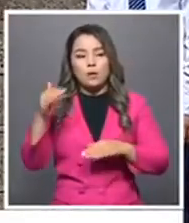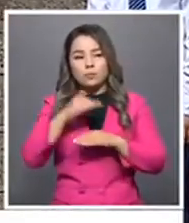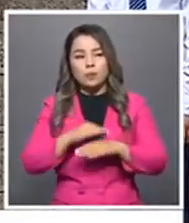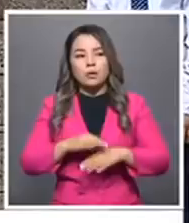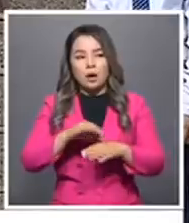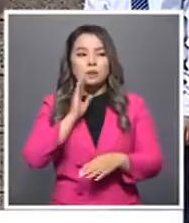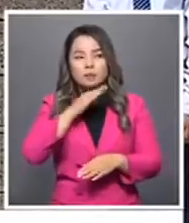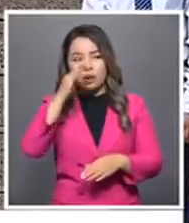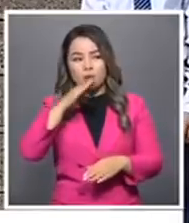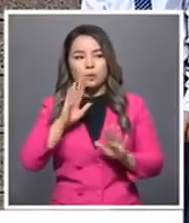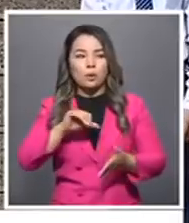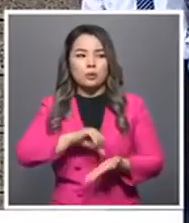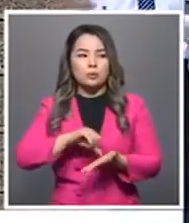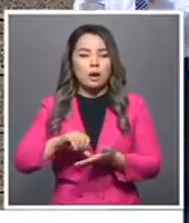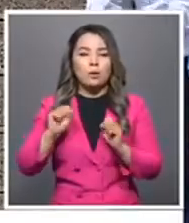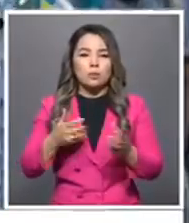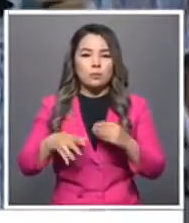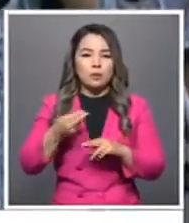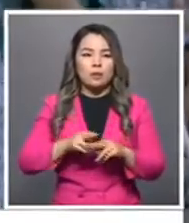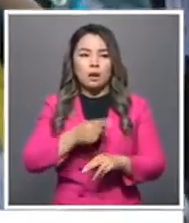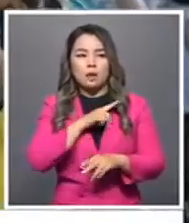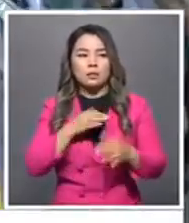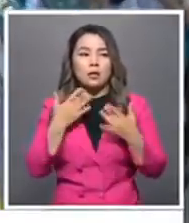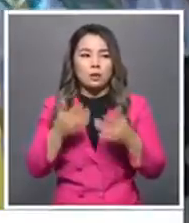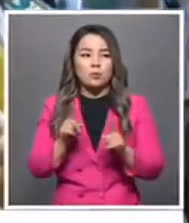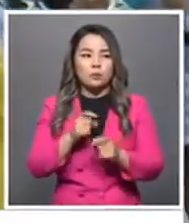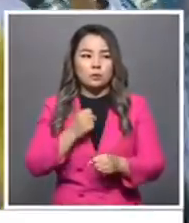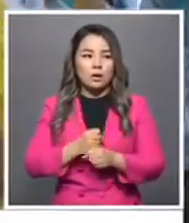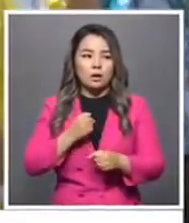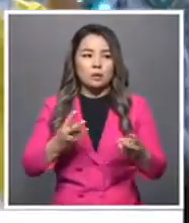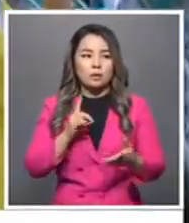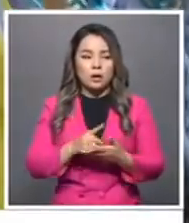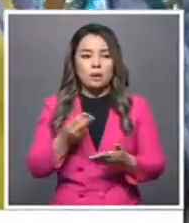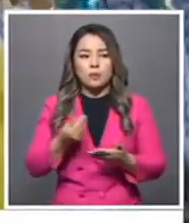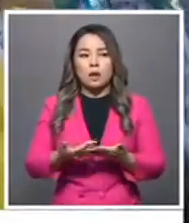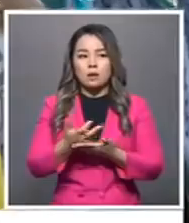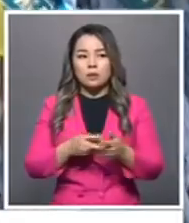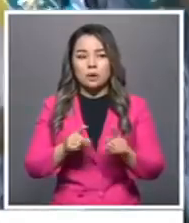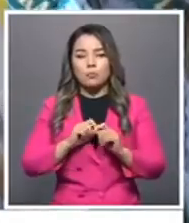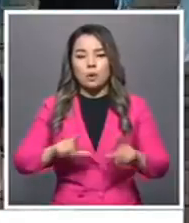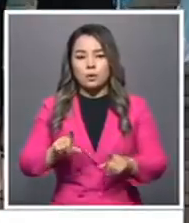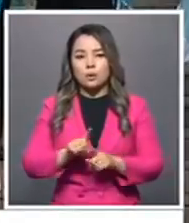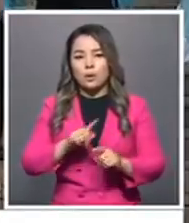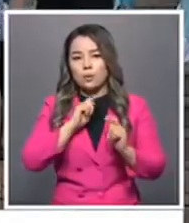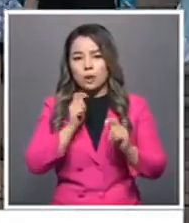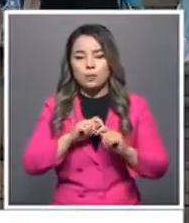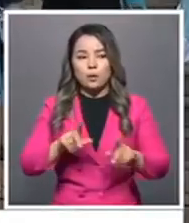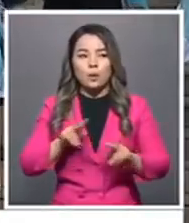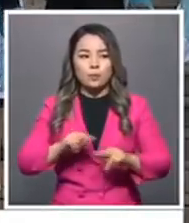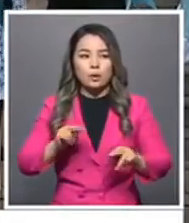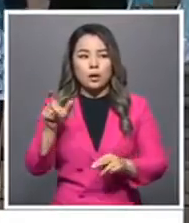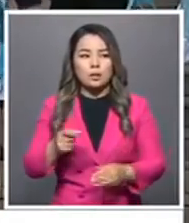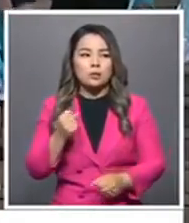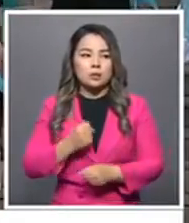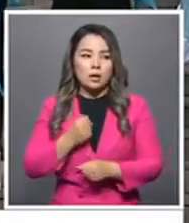мен ата-анасы ғана қатыса алады. Барлық санитарлық талап сақталуы тиіс. Қаражат жинауға мектепке мұғалімдерге сыйлық жасауға қатаң